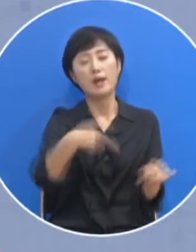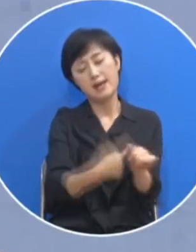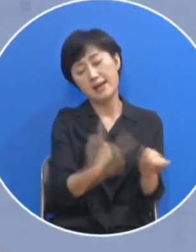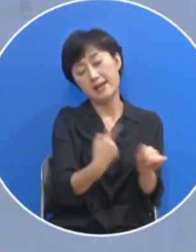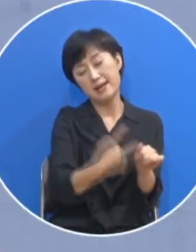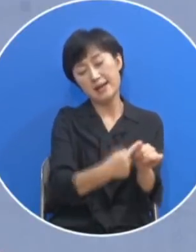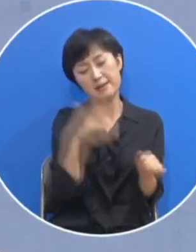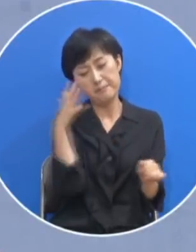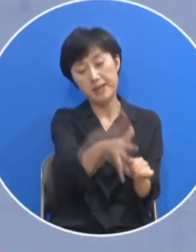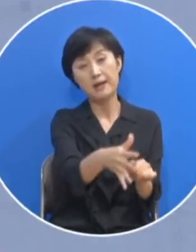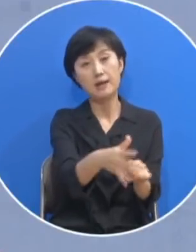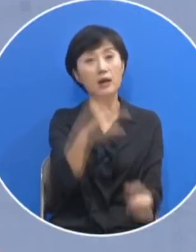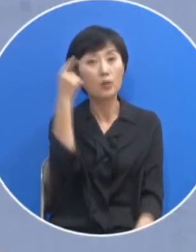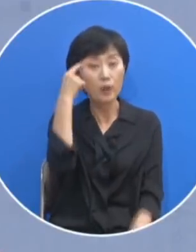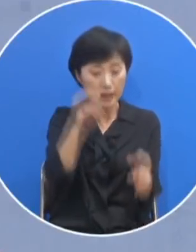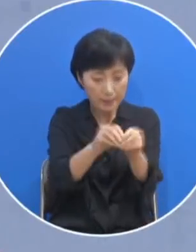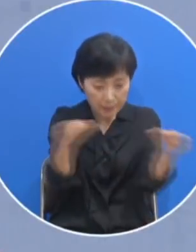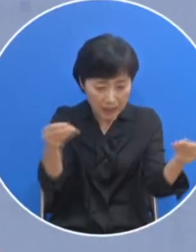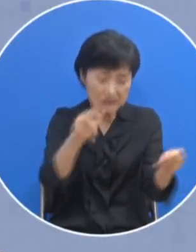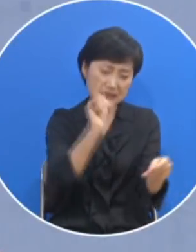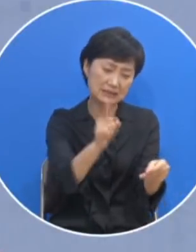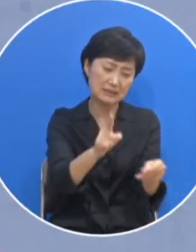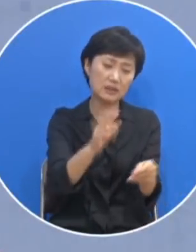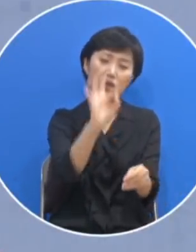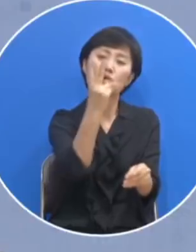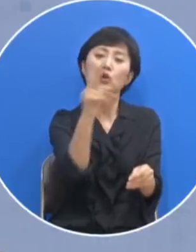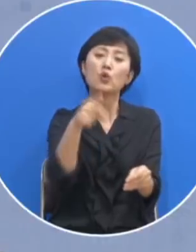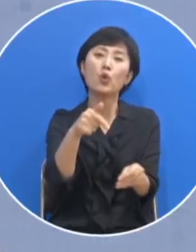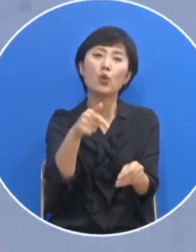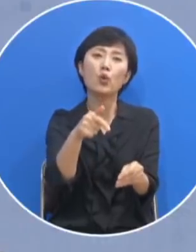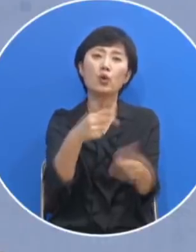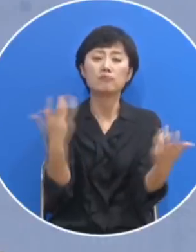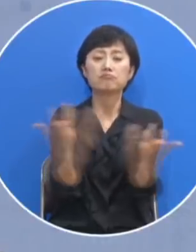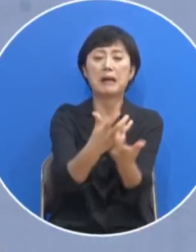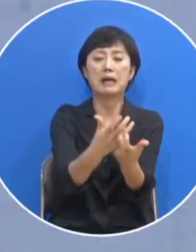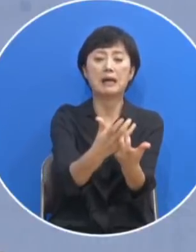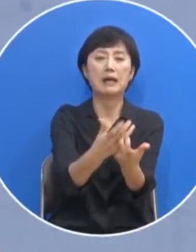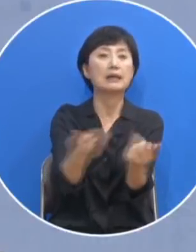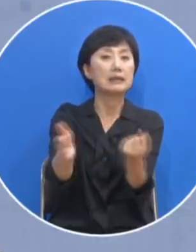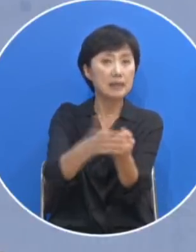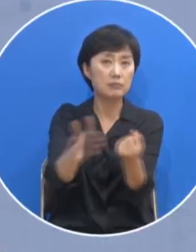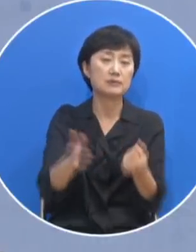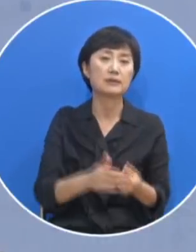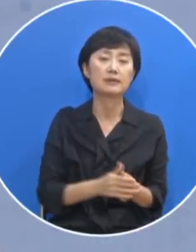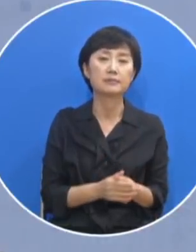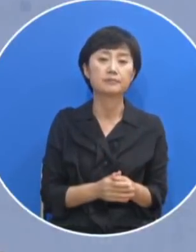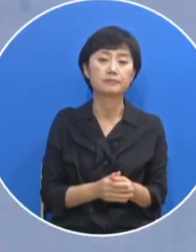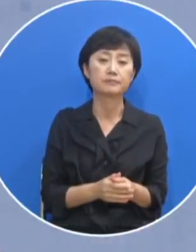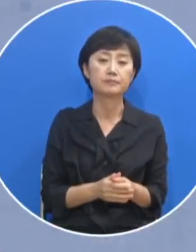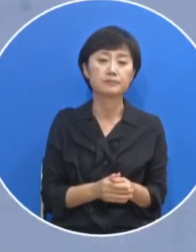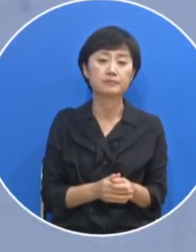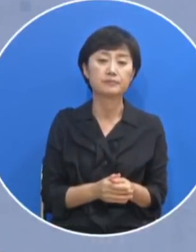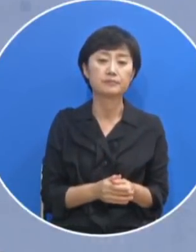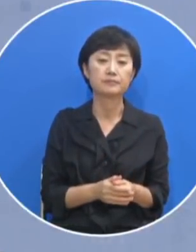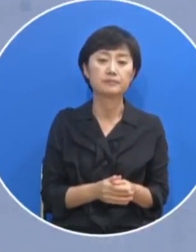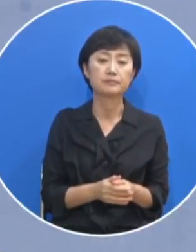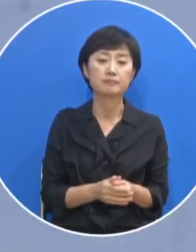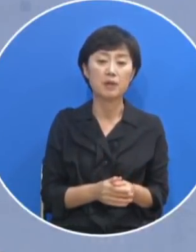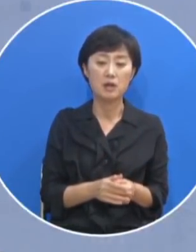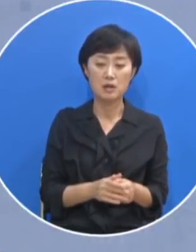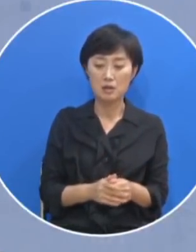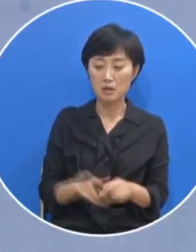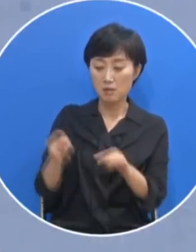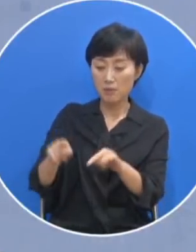사진 카우스 여기 가족 자릿수 소화해 미카 실제 스펙은 집어넣은 것을 sms 뭐라 그럴 수도 있겠군요 아무 구난